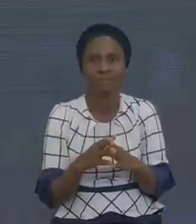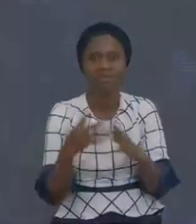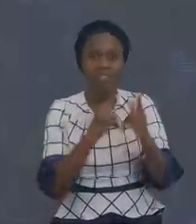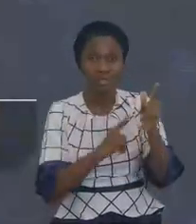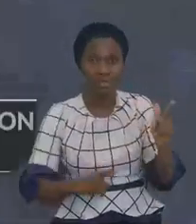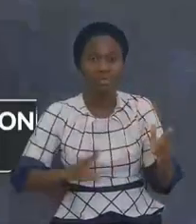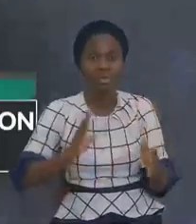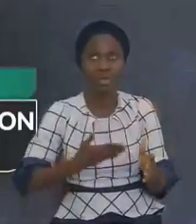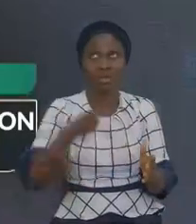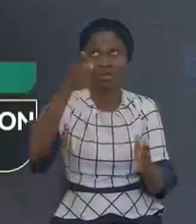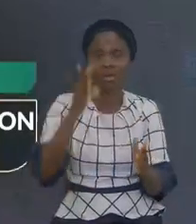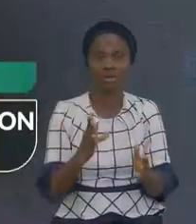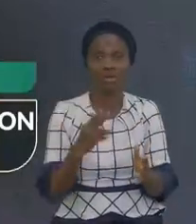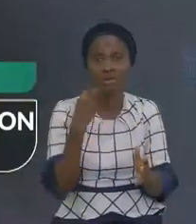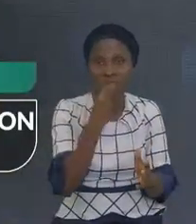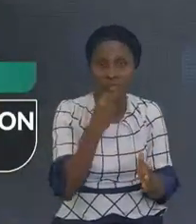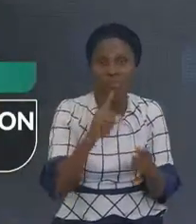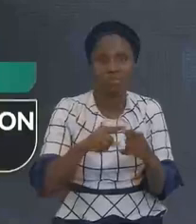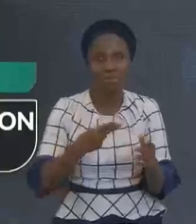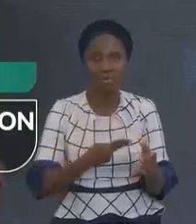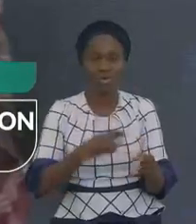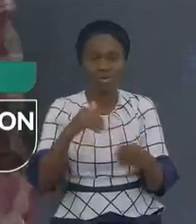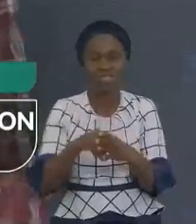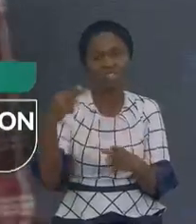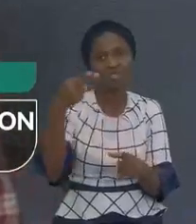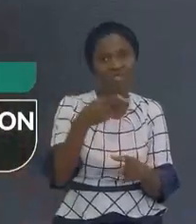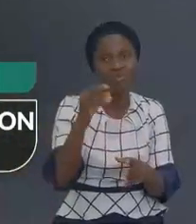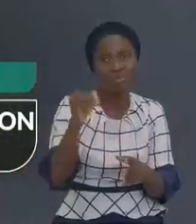L'Éternel notre Dieu nous a parlé à Horeb en disant: